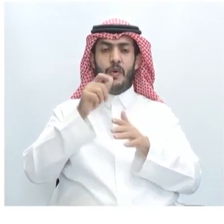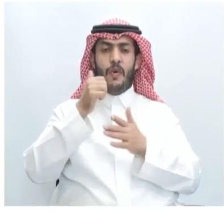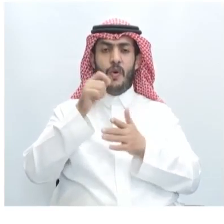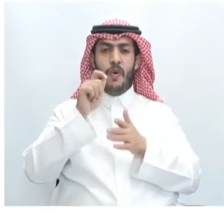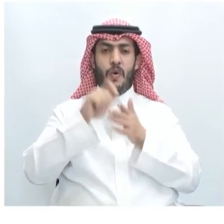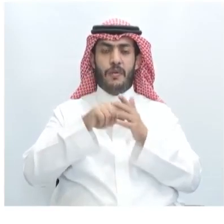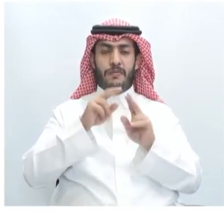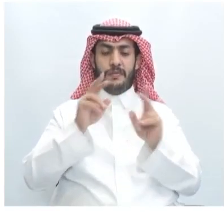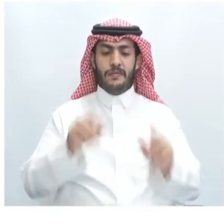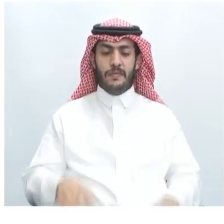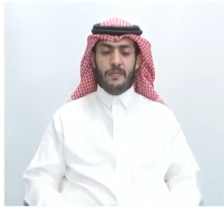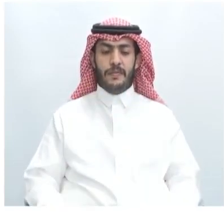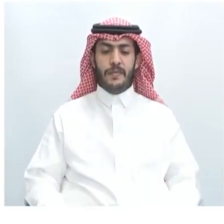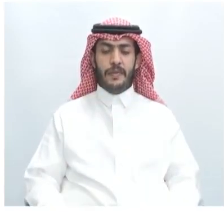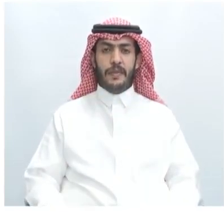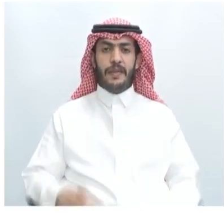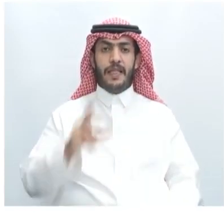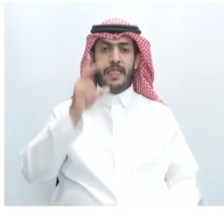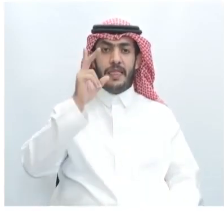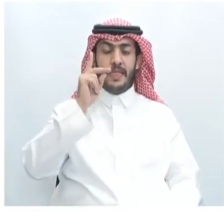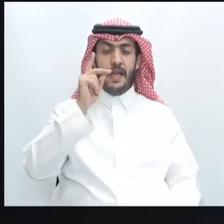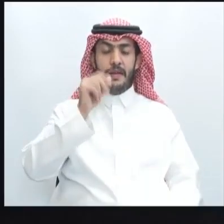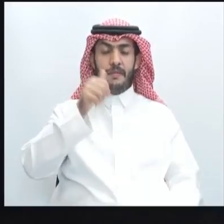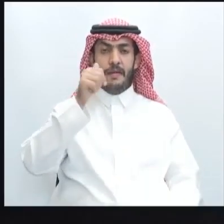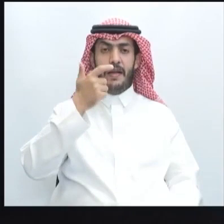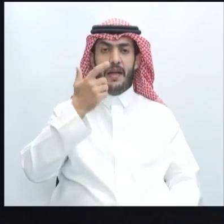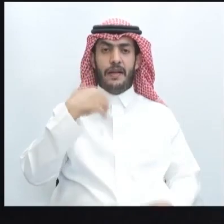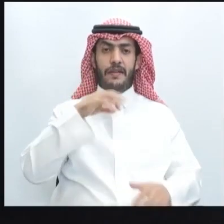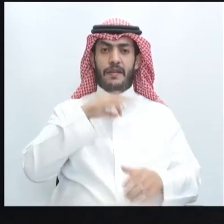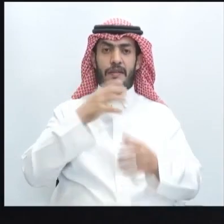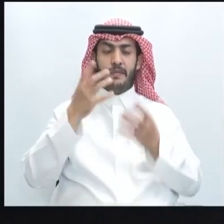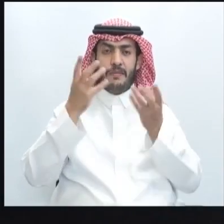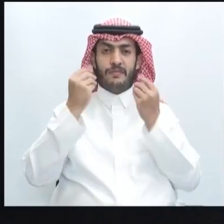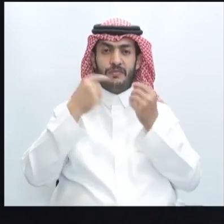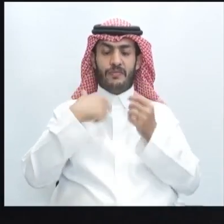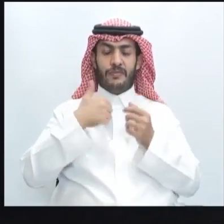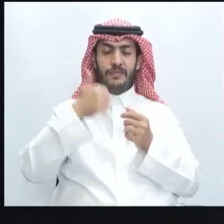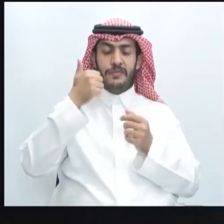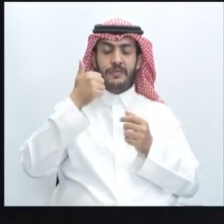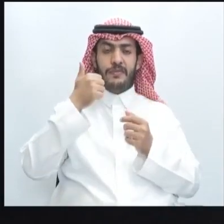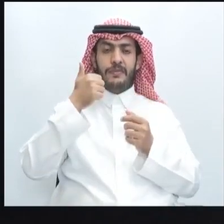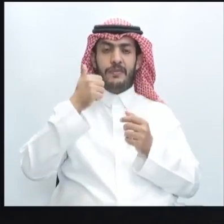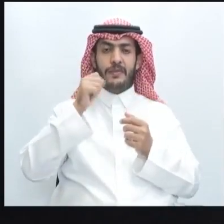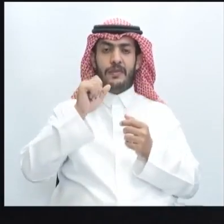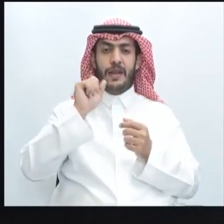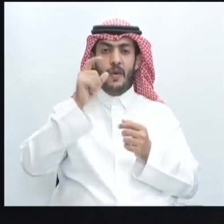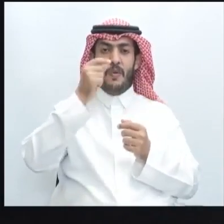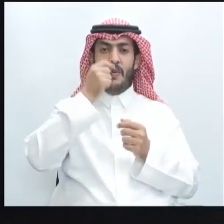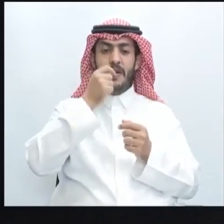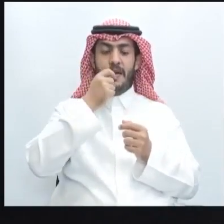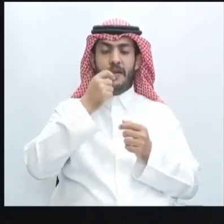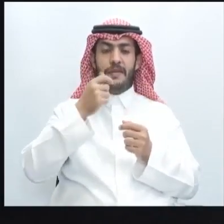الفراغ وغير ذلك ما هو المصدر الثاني للقوانين القانون في